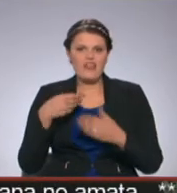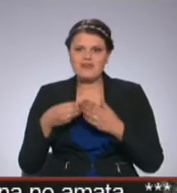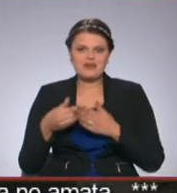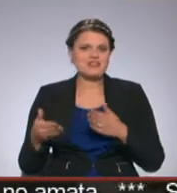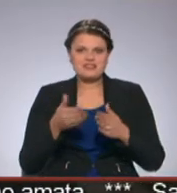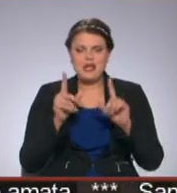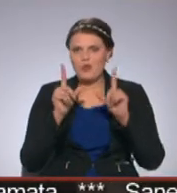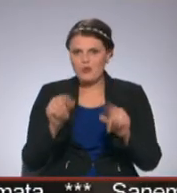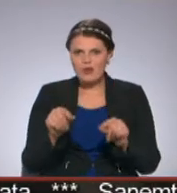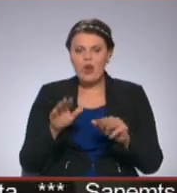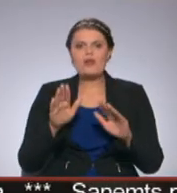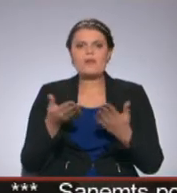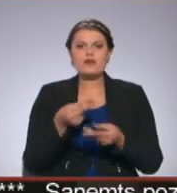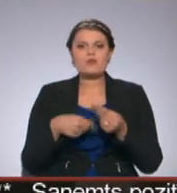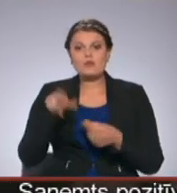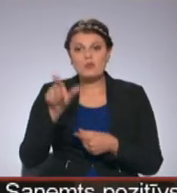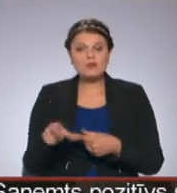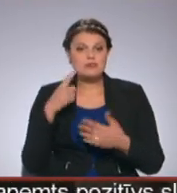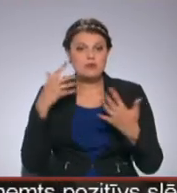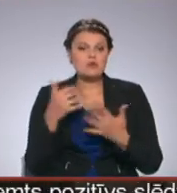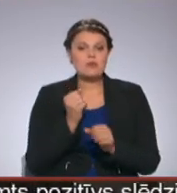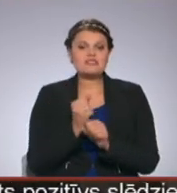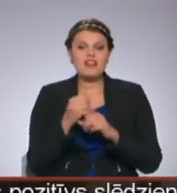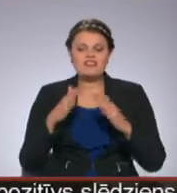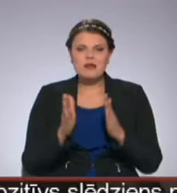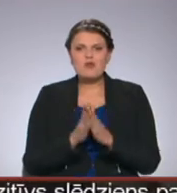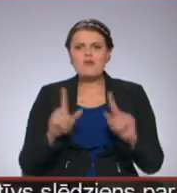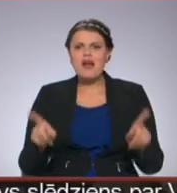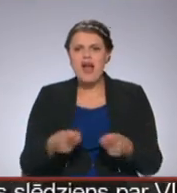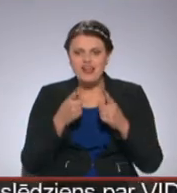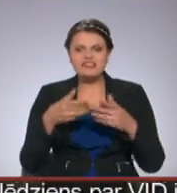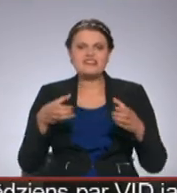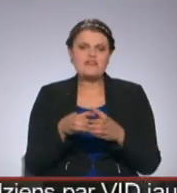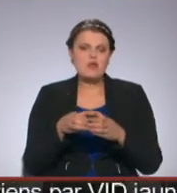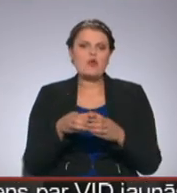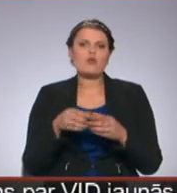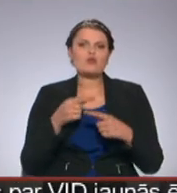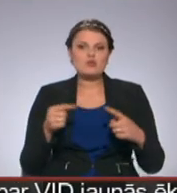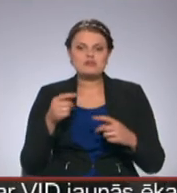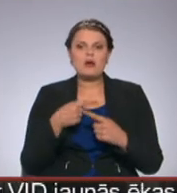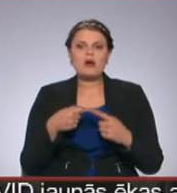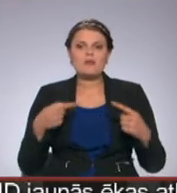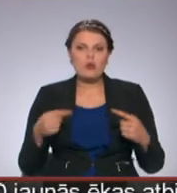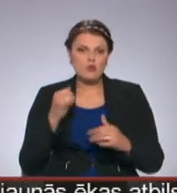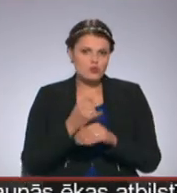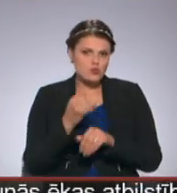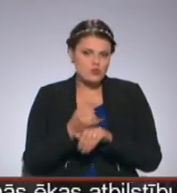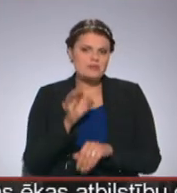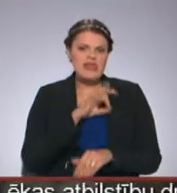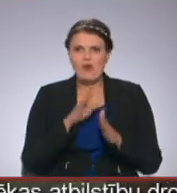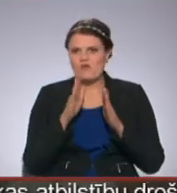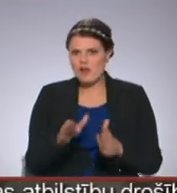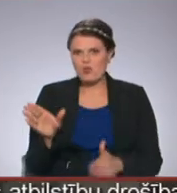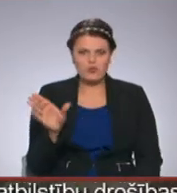braukt cilvēkiem. Tomēr uzņēmējs priež, ka strādājot visiem kopā un attīstot vienotu turisma produktu, ieguvēji būtu visi. Man ir